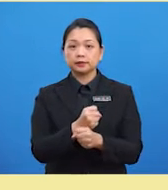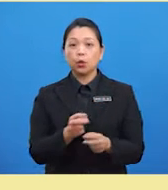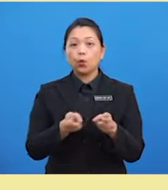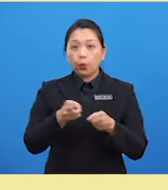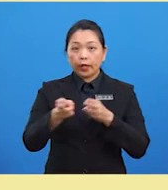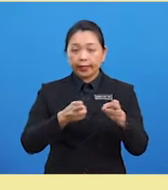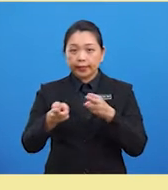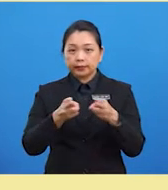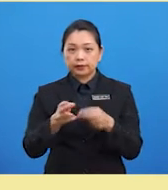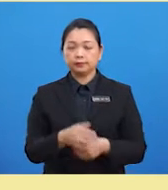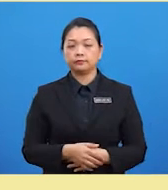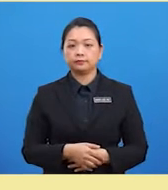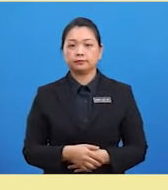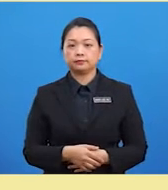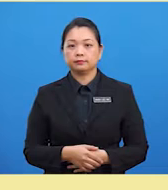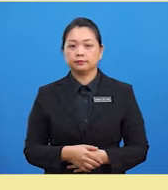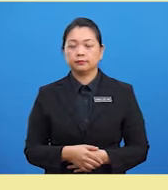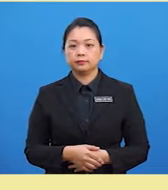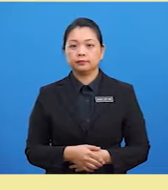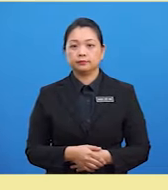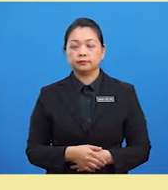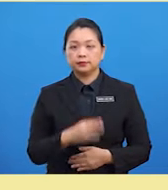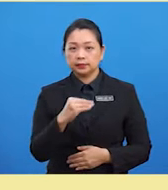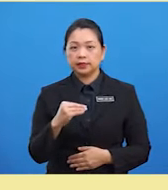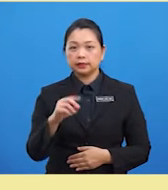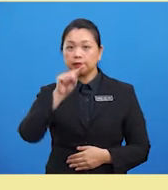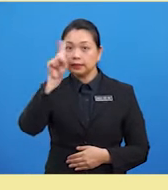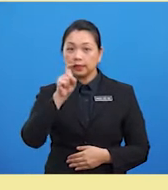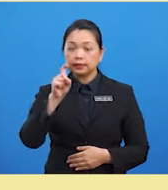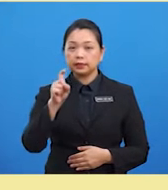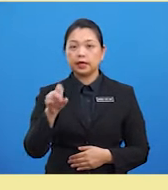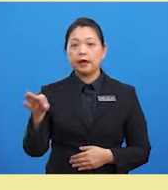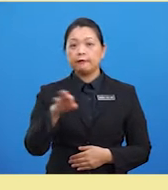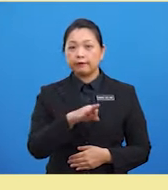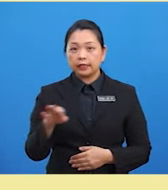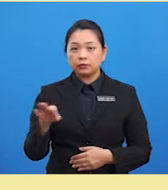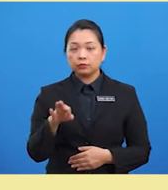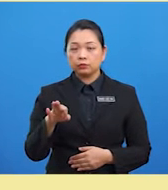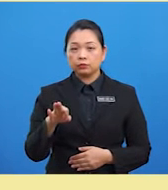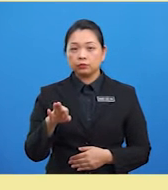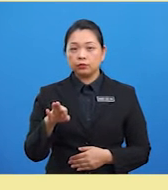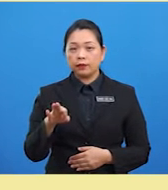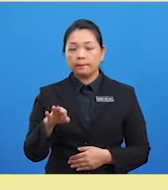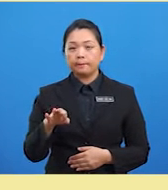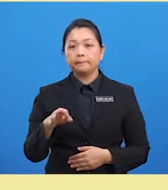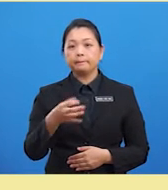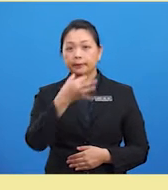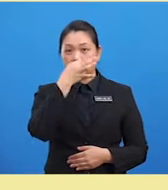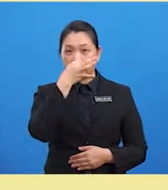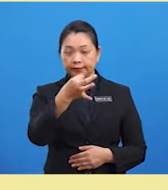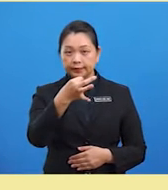Dan di dalam soalan, ianya berkaitan dengan faktor yang mempengaruhi gelagat pengguna.